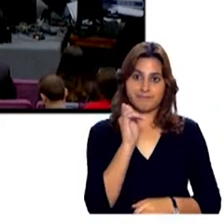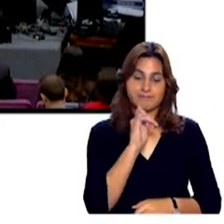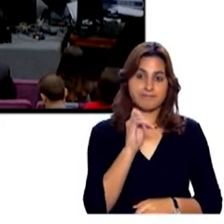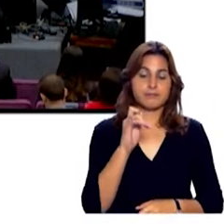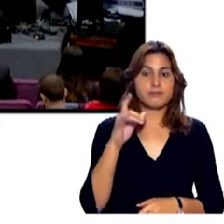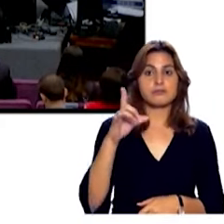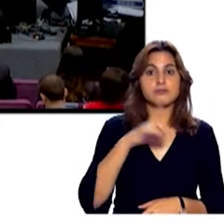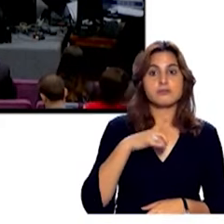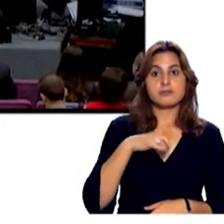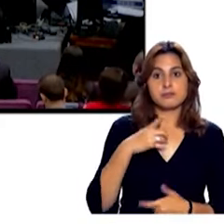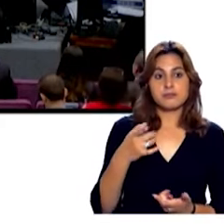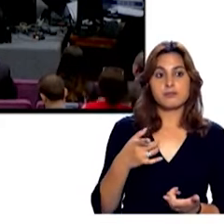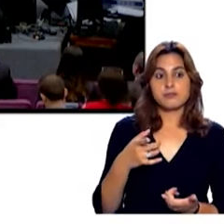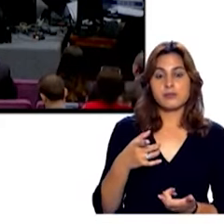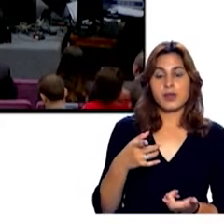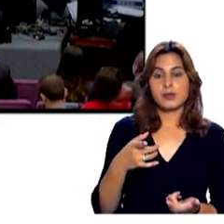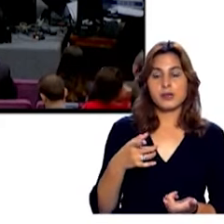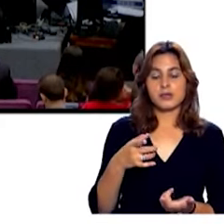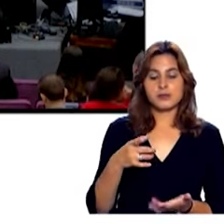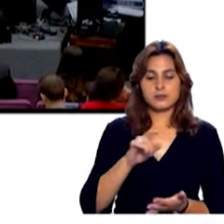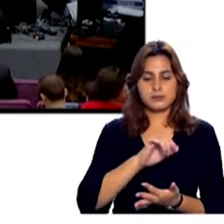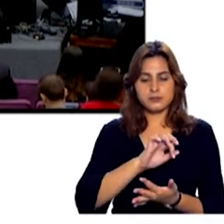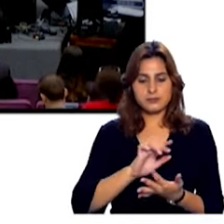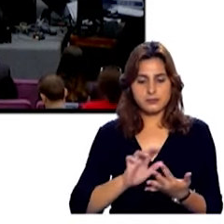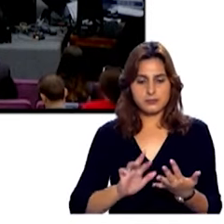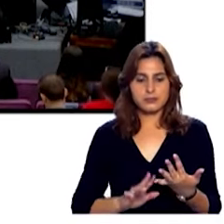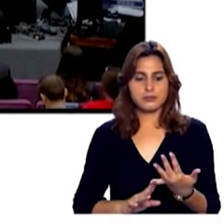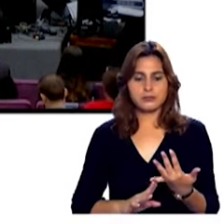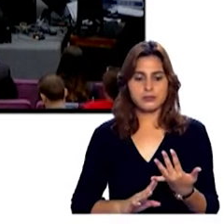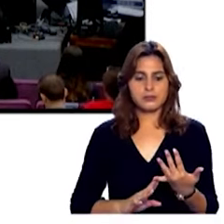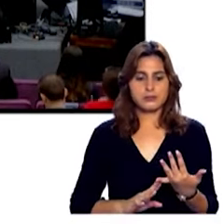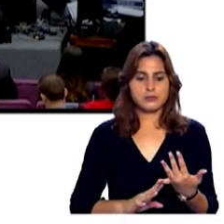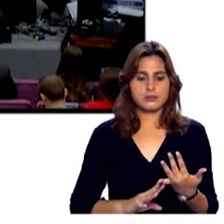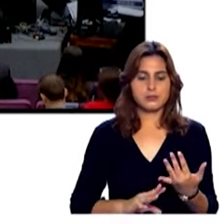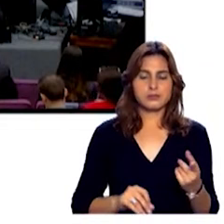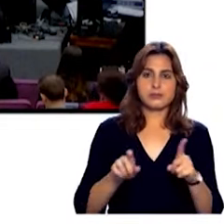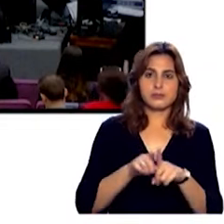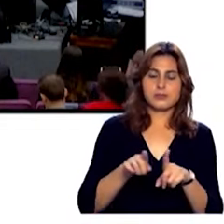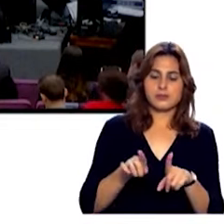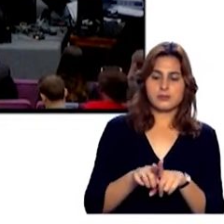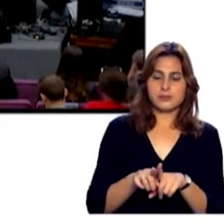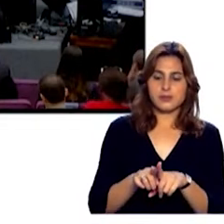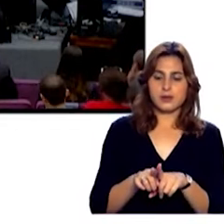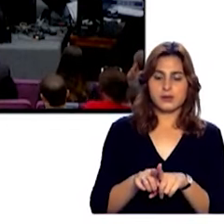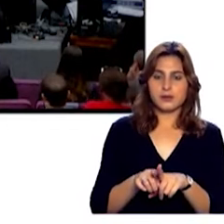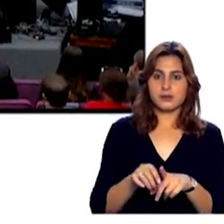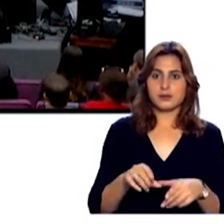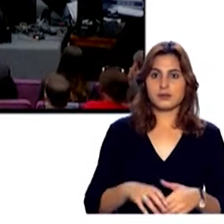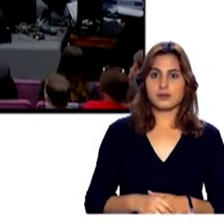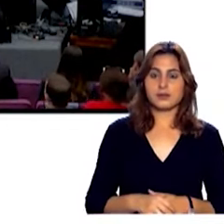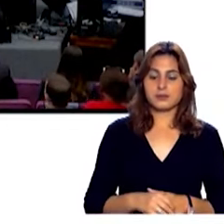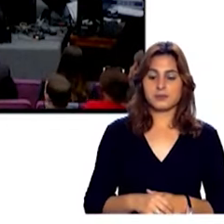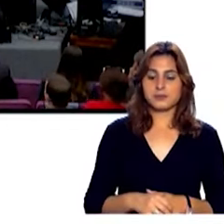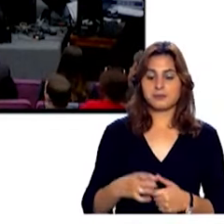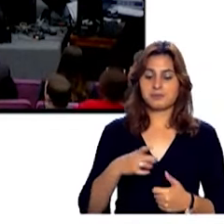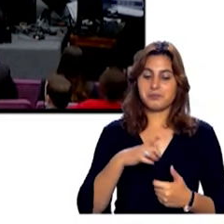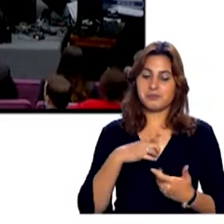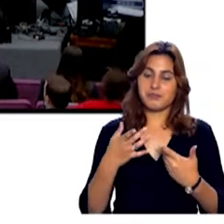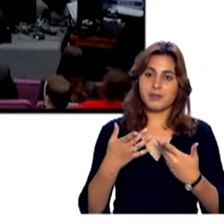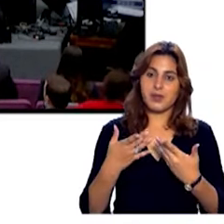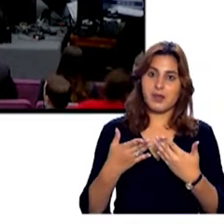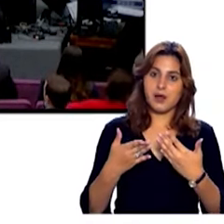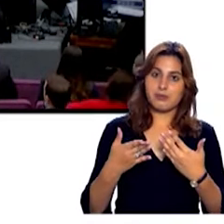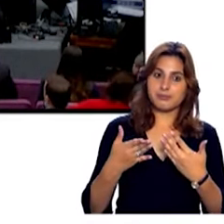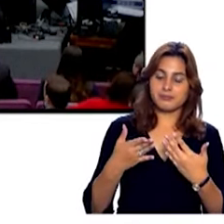in seno agli stati dell'unione europea lo stato l'ordinamento che stando vari reports europei anche I recenti ha